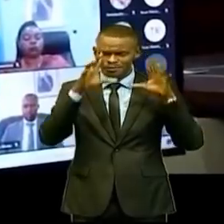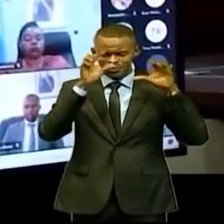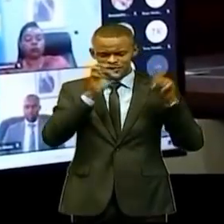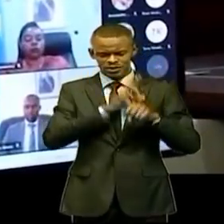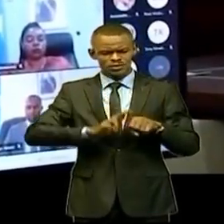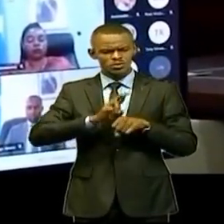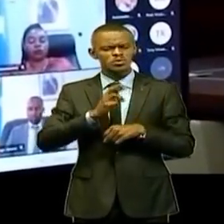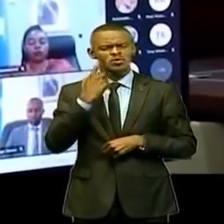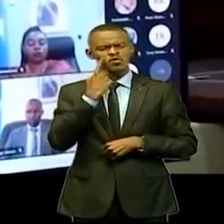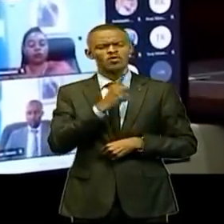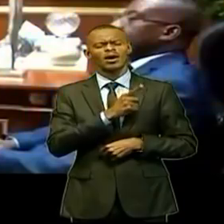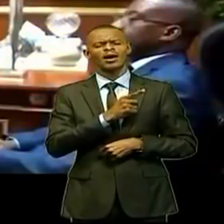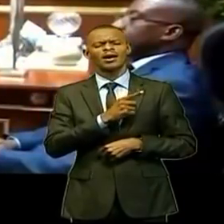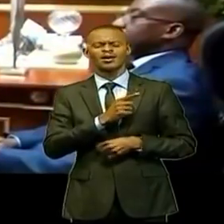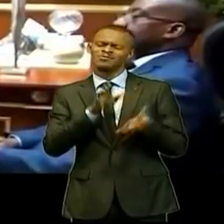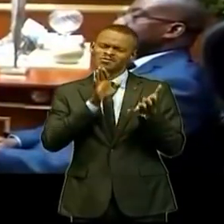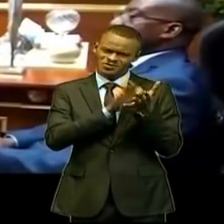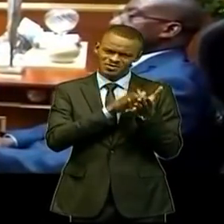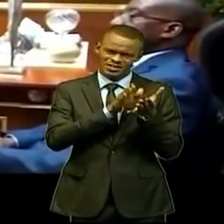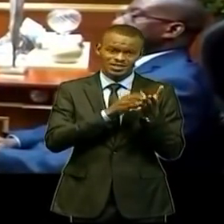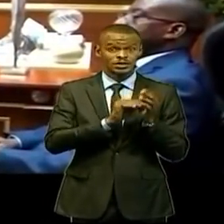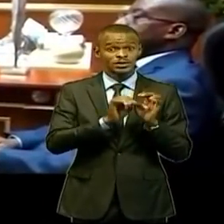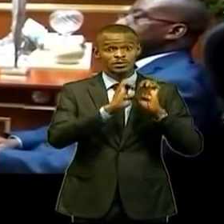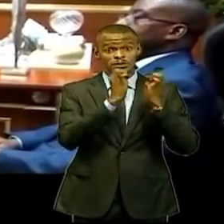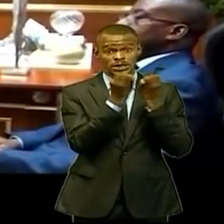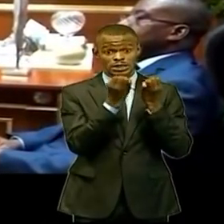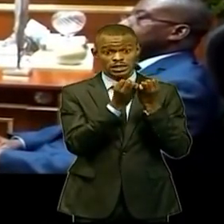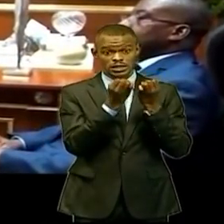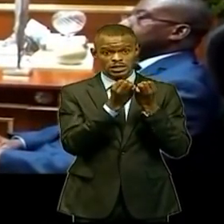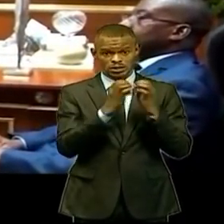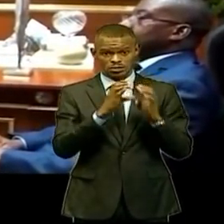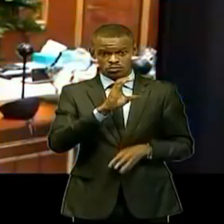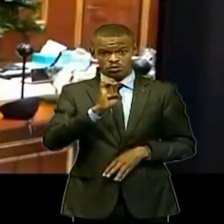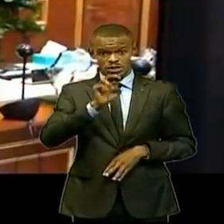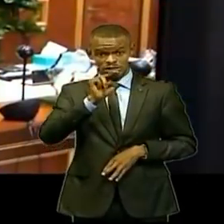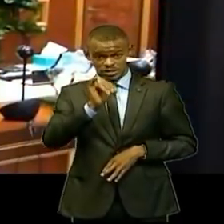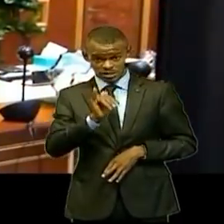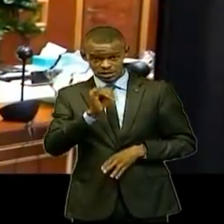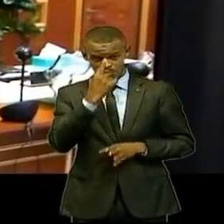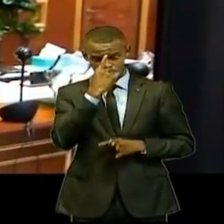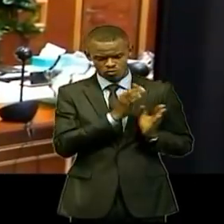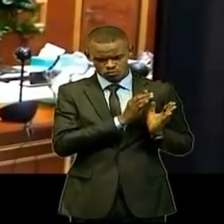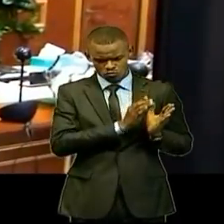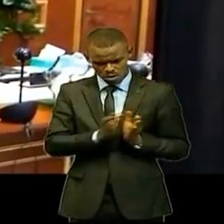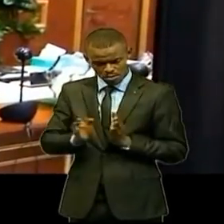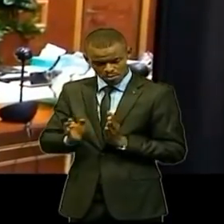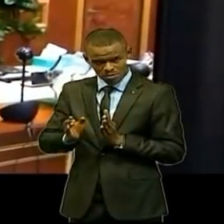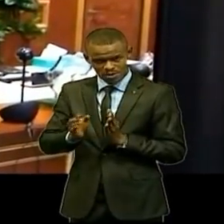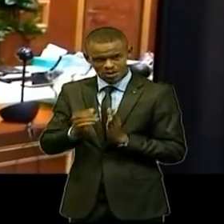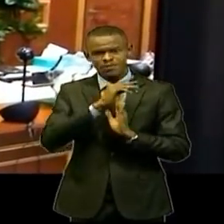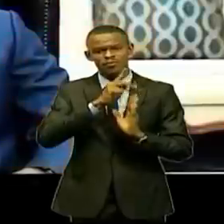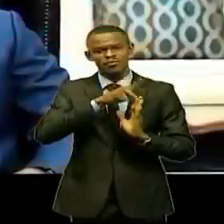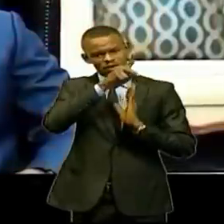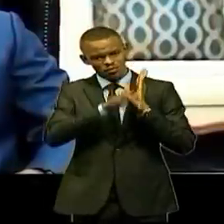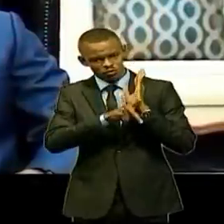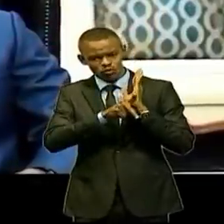planification et la préparation du processus électoral. La mise en œuvre de ces feuilles de route